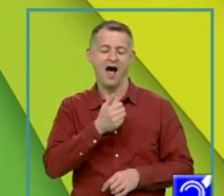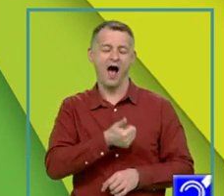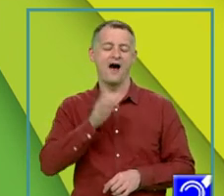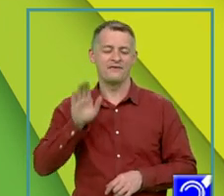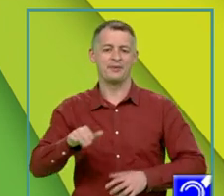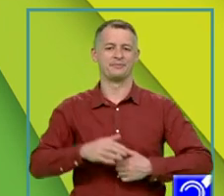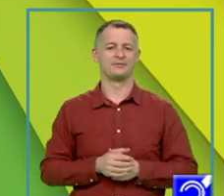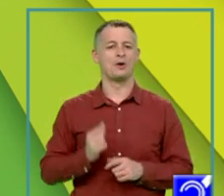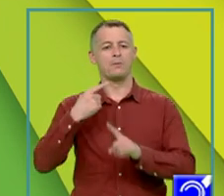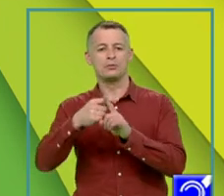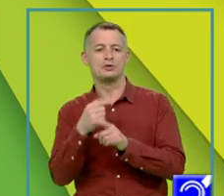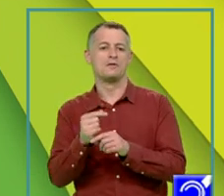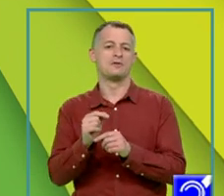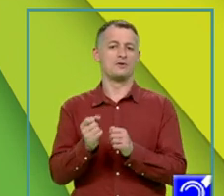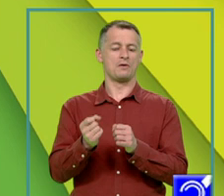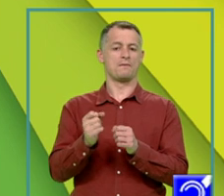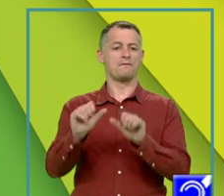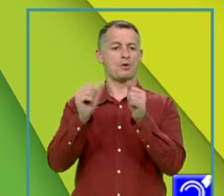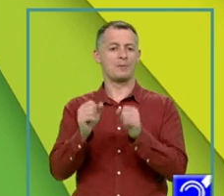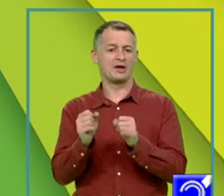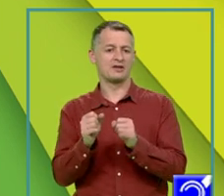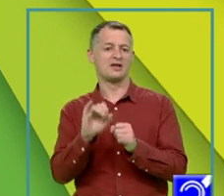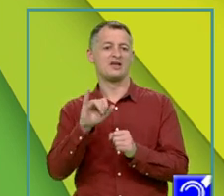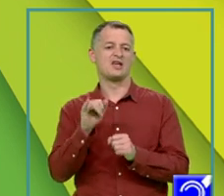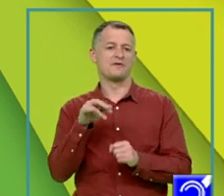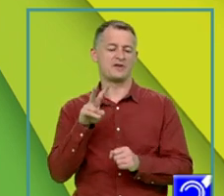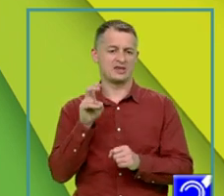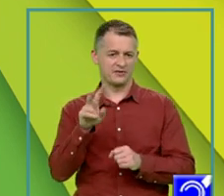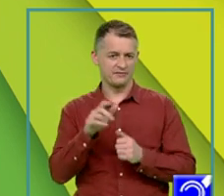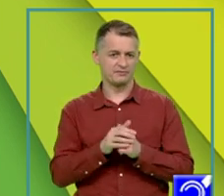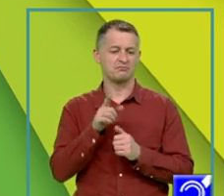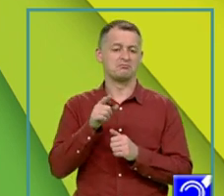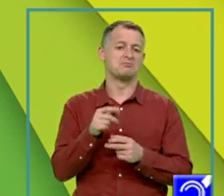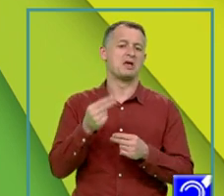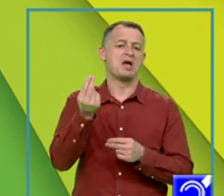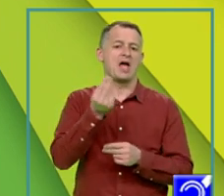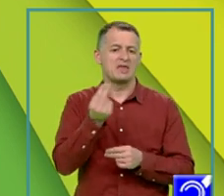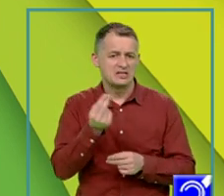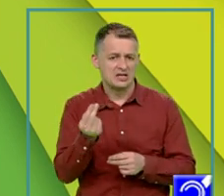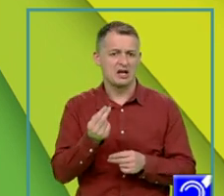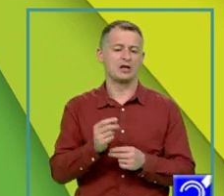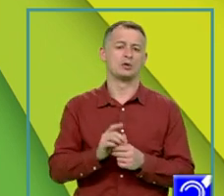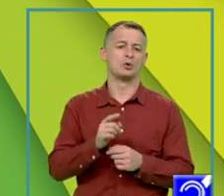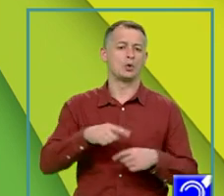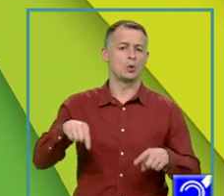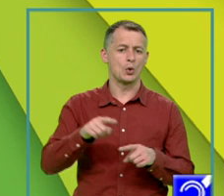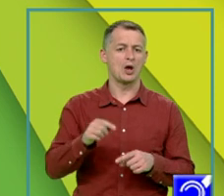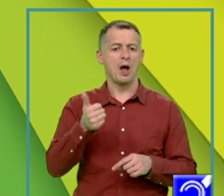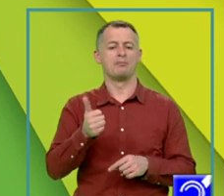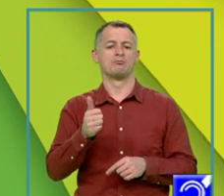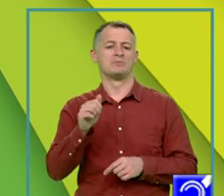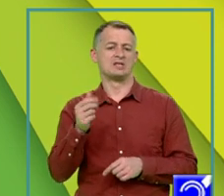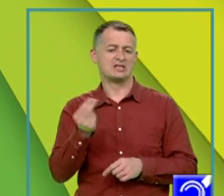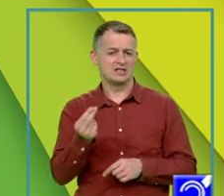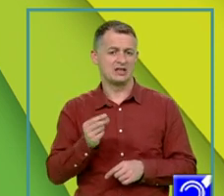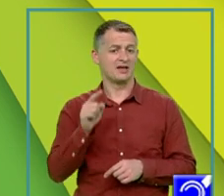respectiv Da De exemplu eu aș desenat tu ai desemna el ar desemna Noi am desenat voi